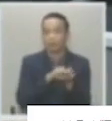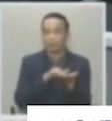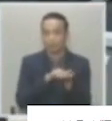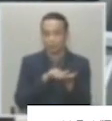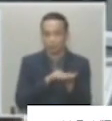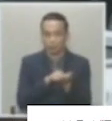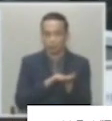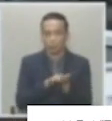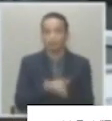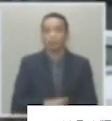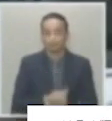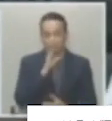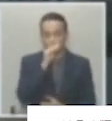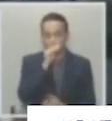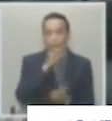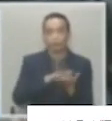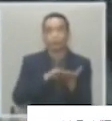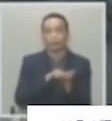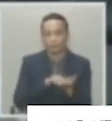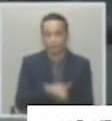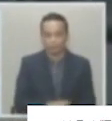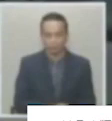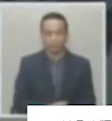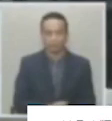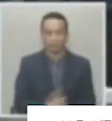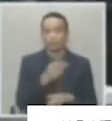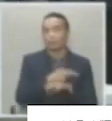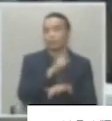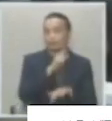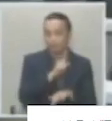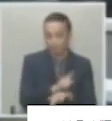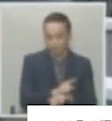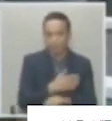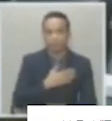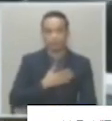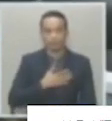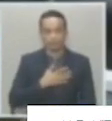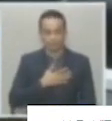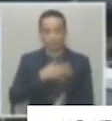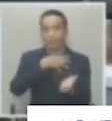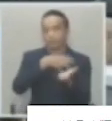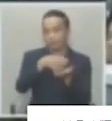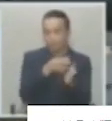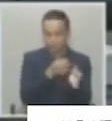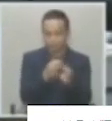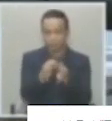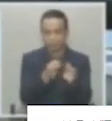ที่พูดกับผู้มาชี้แจงว่าต้องพูดกับท่านประธานนะครับท่านประธานครับผมจะเรียนท่านอย่างนี้นะท่านประธ